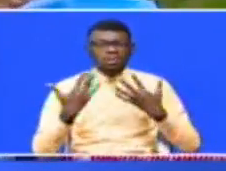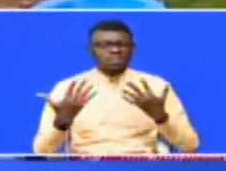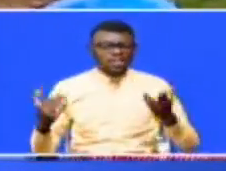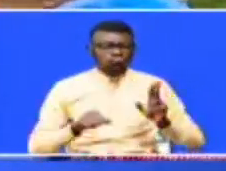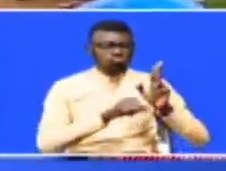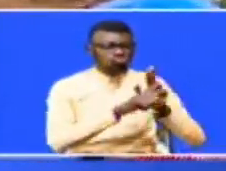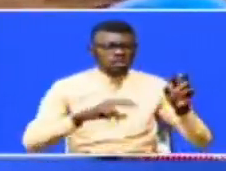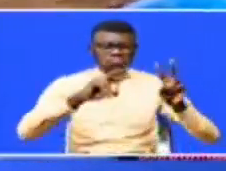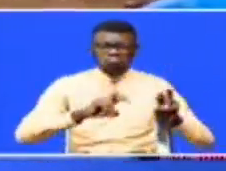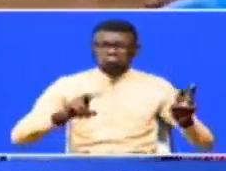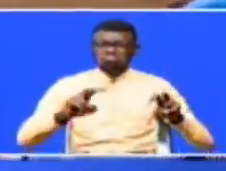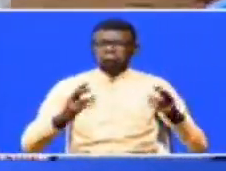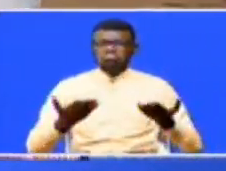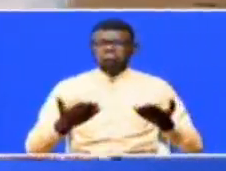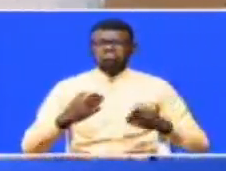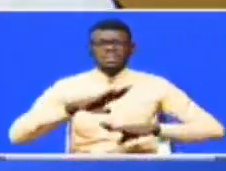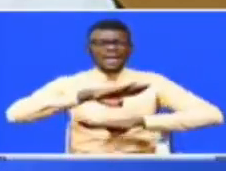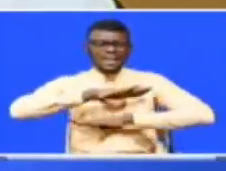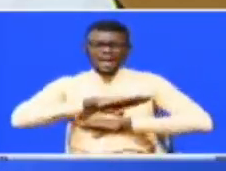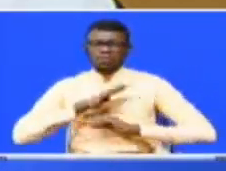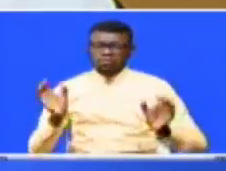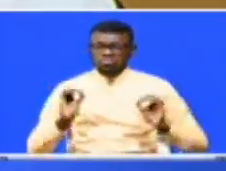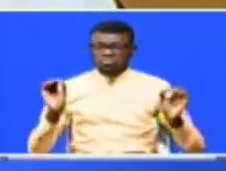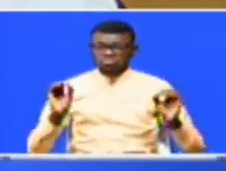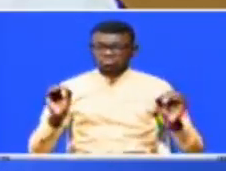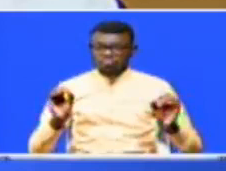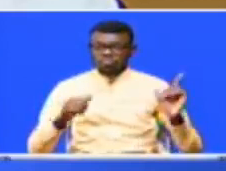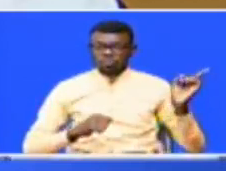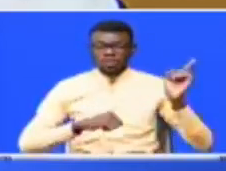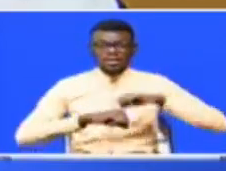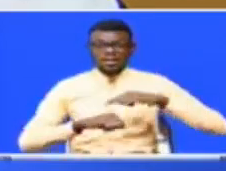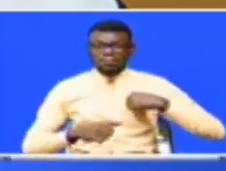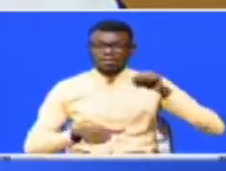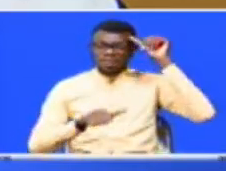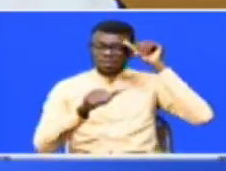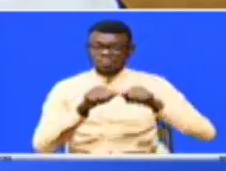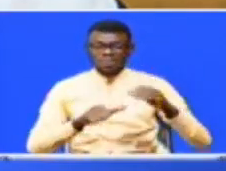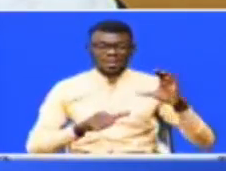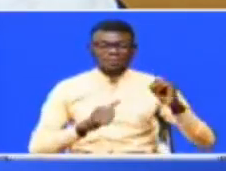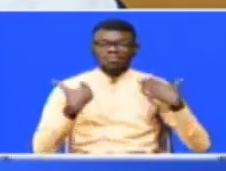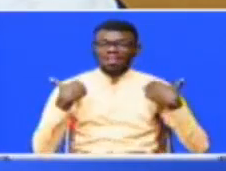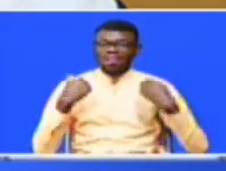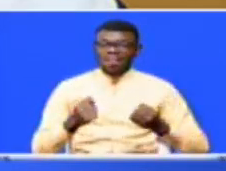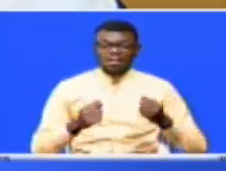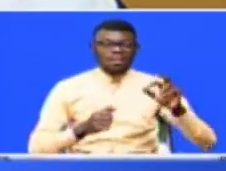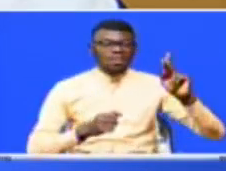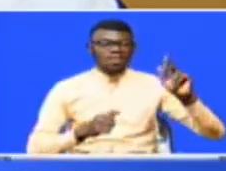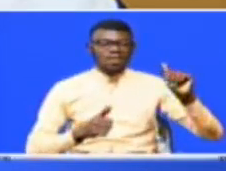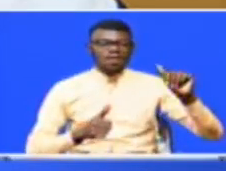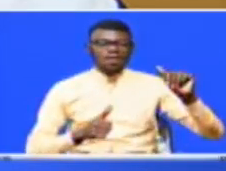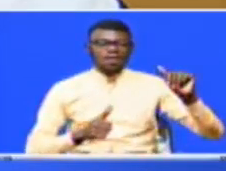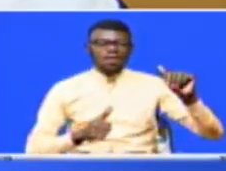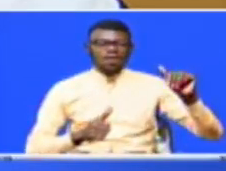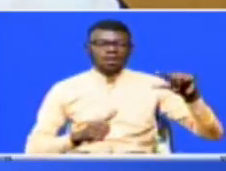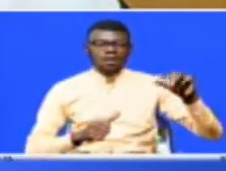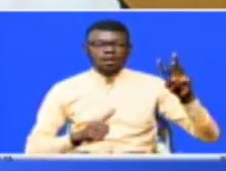kuchukulia sampuli vikisemekana kuwa adimu. And one day I remember a CS of health Mutai Kagwe said on the news that there is